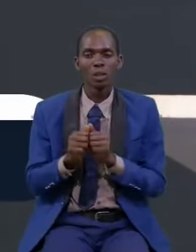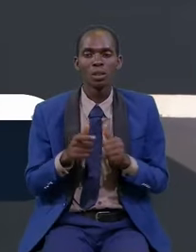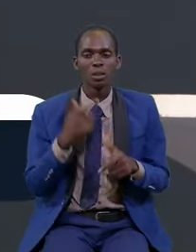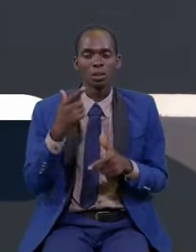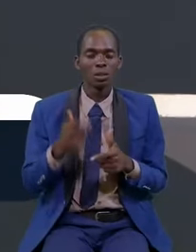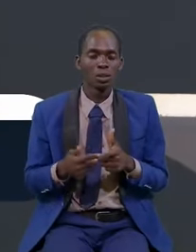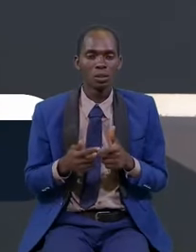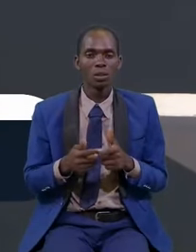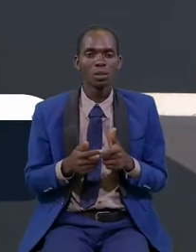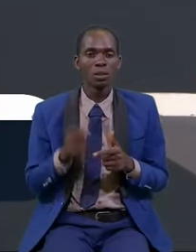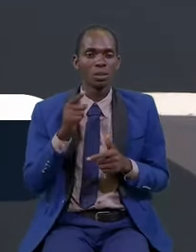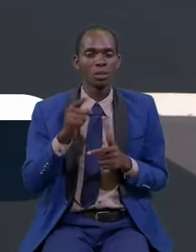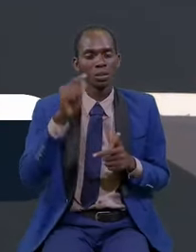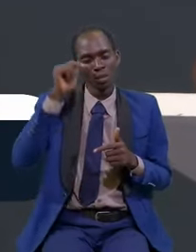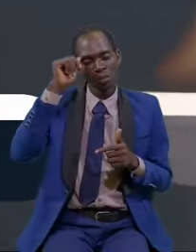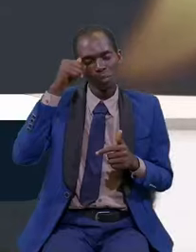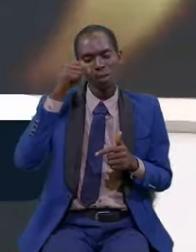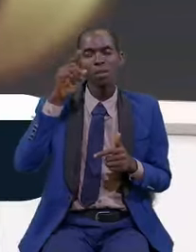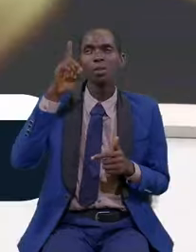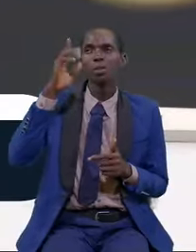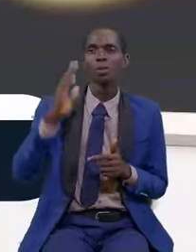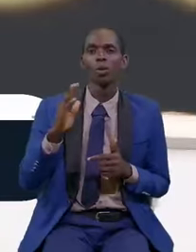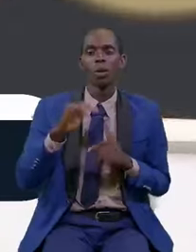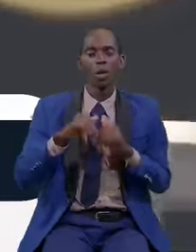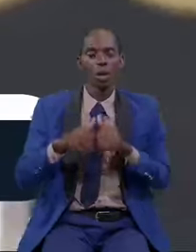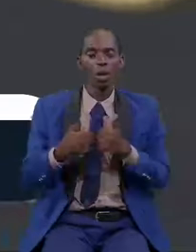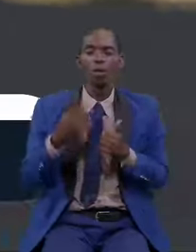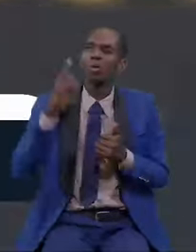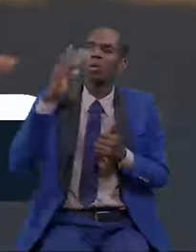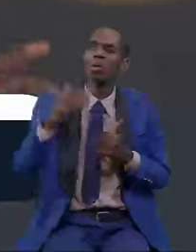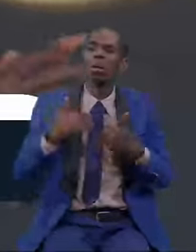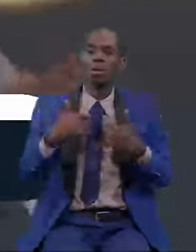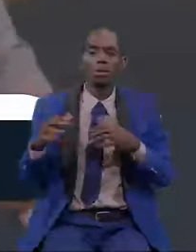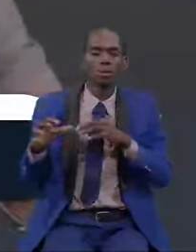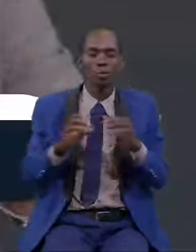Dieu avait fait avec eux